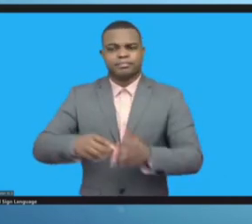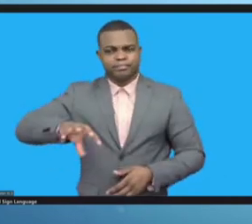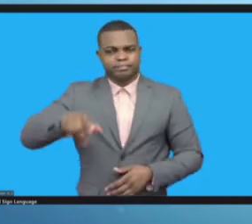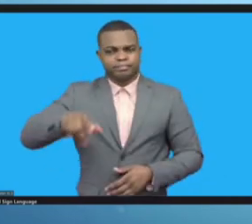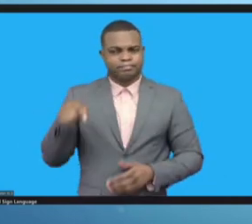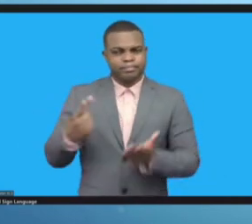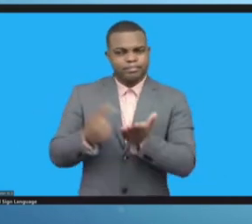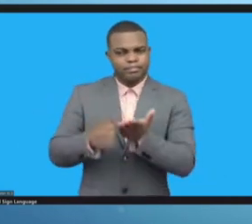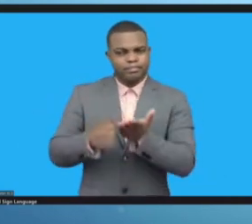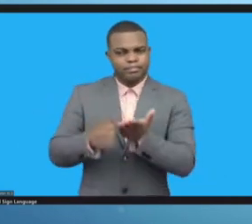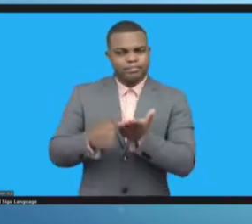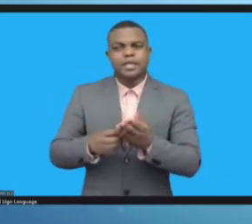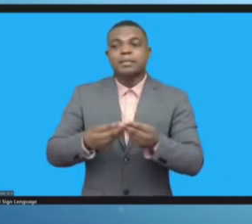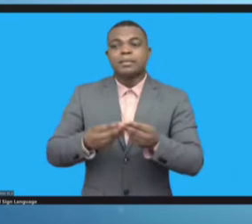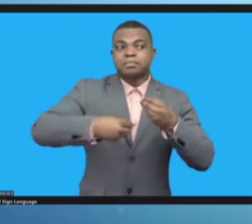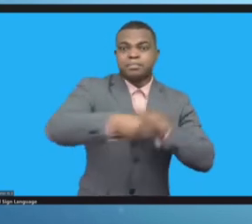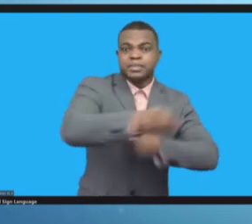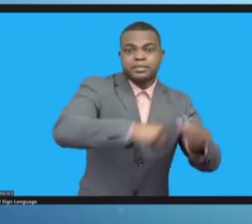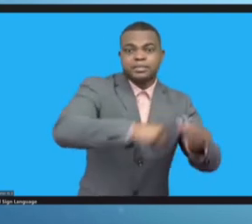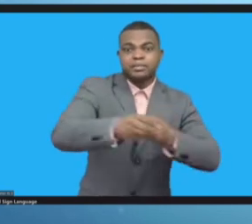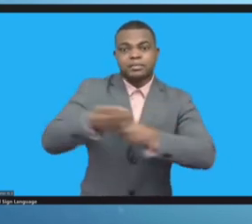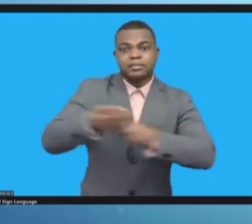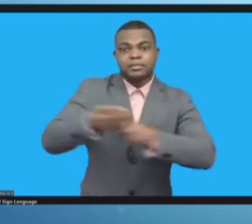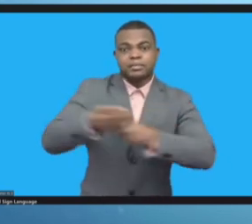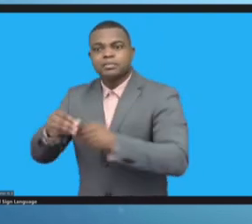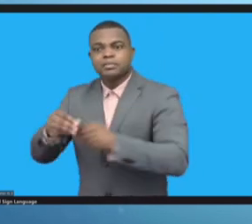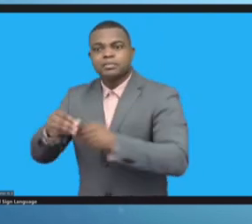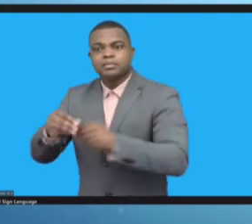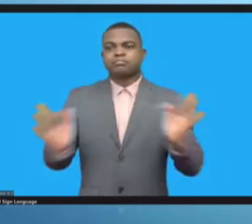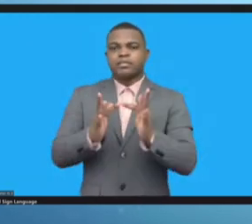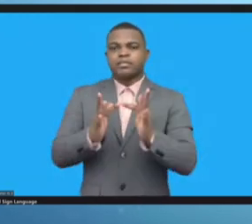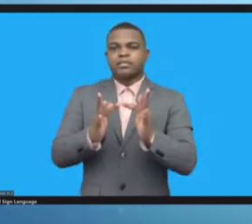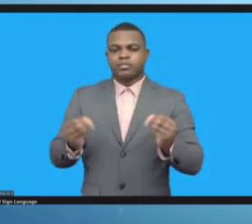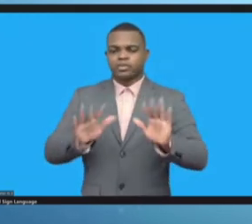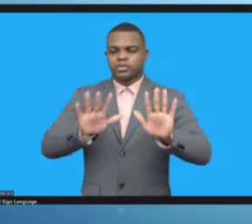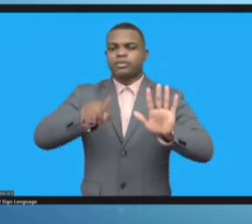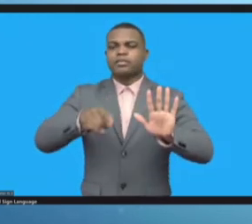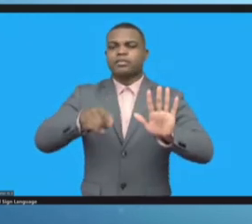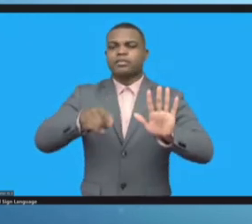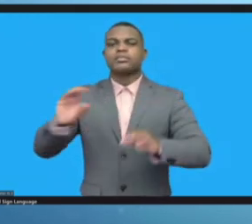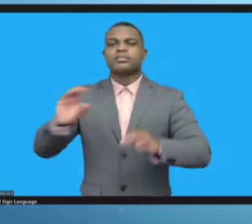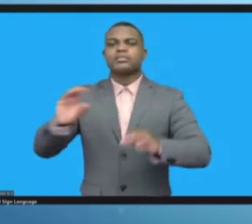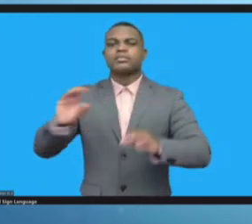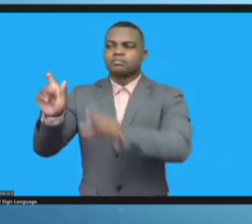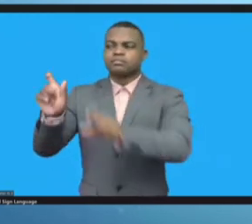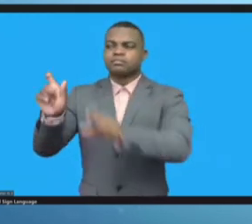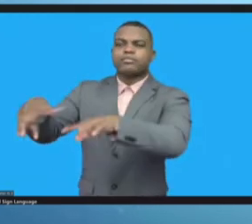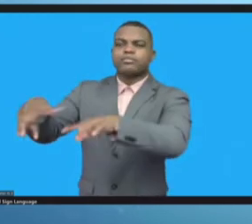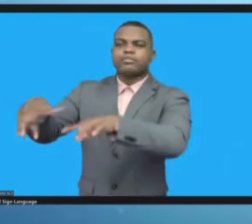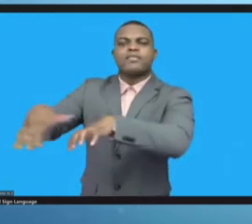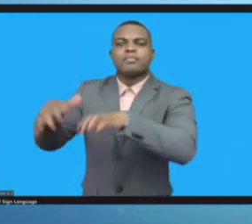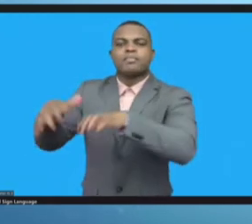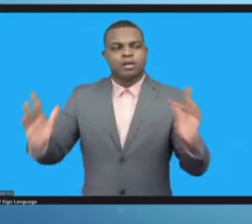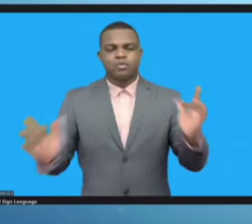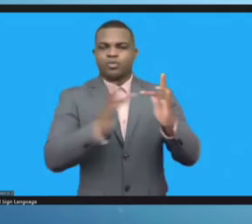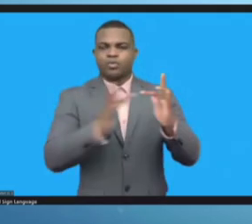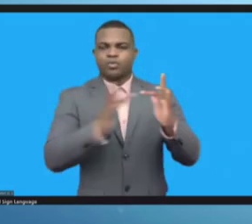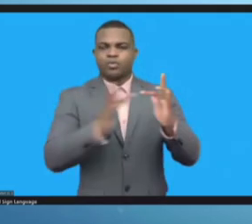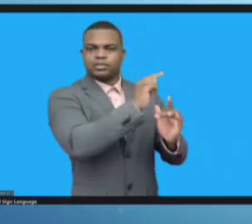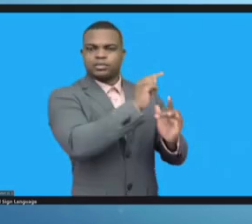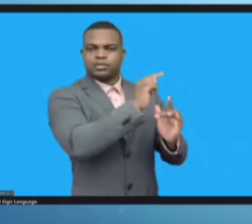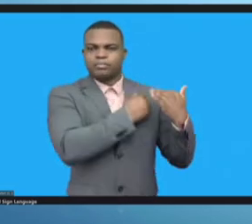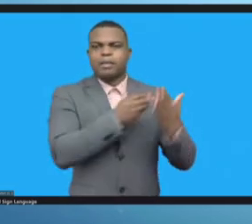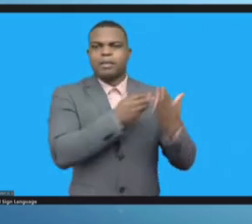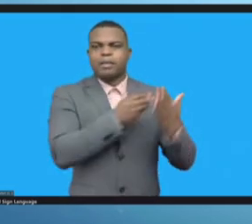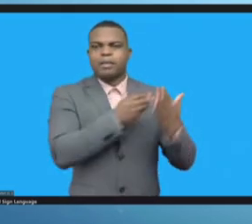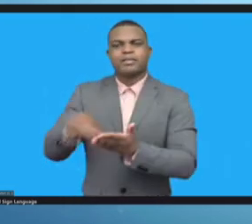un service rural pour proposer des soins, des services de soins pour la population rurale, ainsi